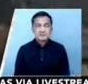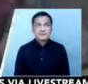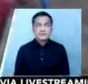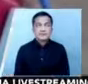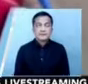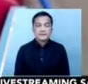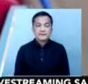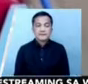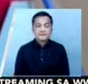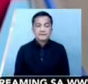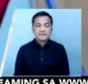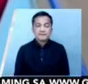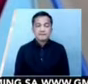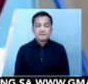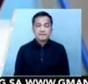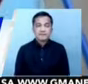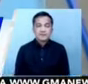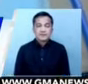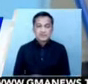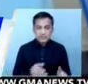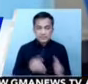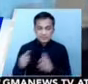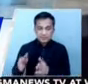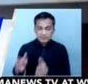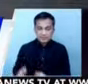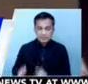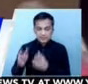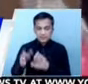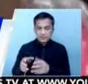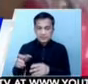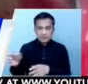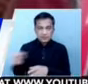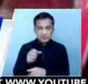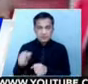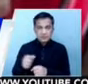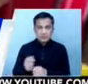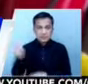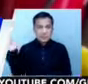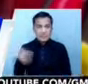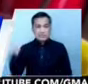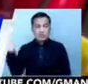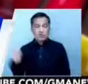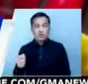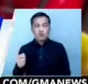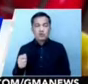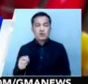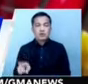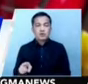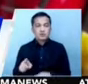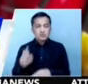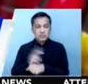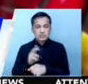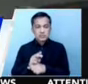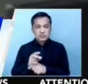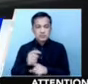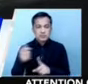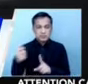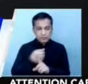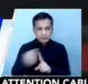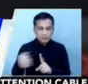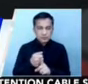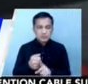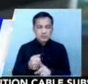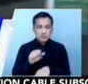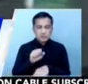diyan sa isa pang gusali nakuha ang mga latigo na pinaniniwalaang ginagamit sa pag-torture sa mga empleyado ng Pogo hub